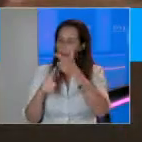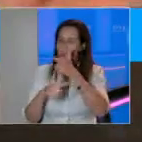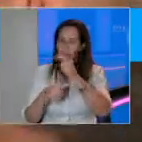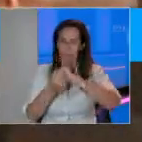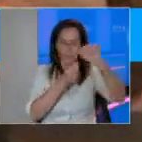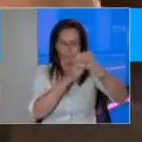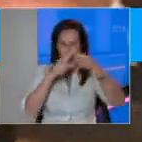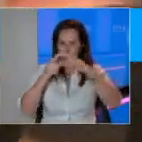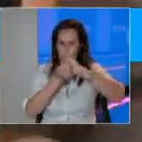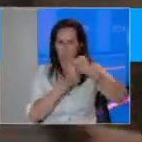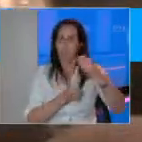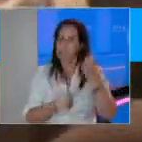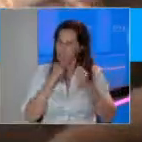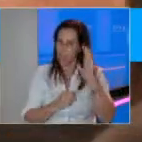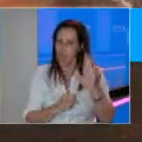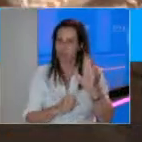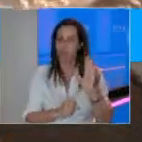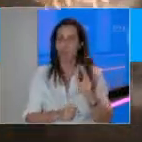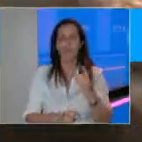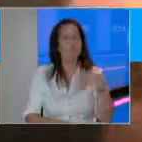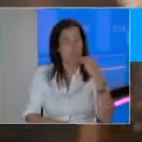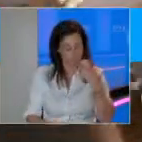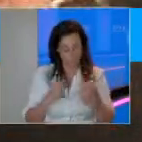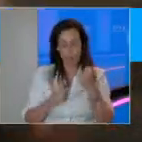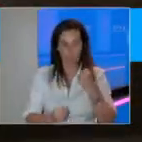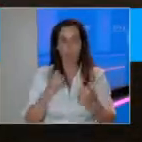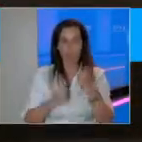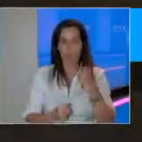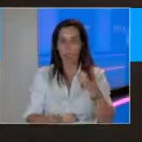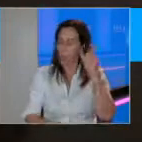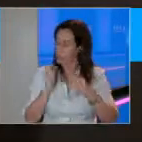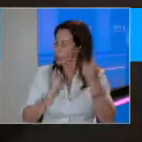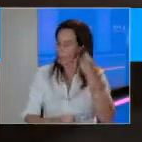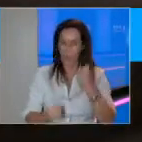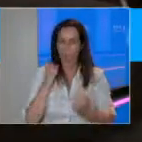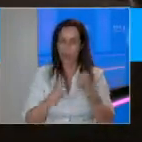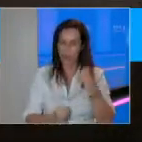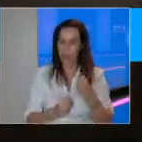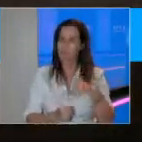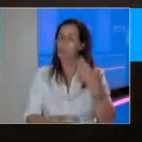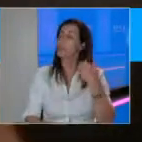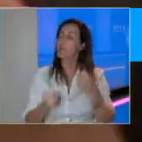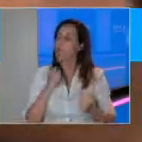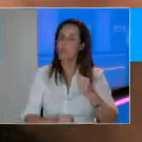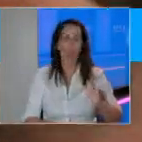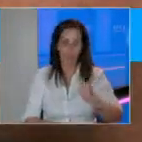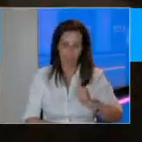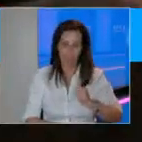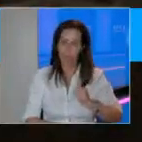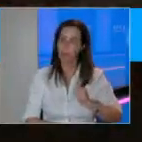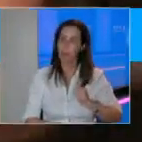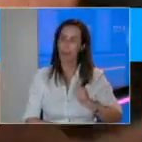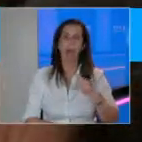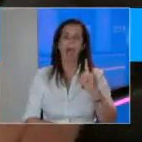יהיה קשה, אנחנו נחרוק שיניים. יהיה לנו מאוד קשה לאזרחים ולתושבים פה. יהיה מאוד קשה לחיילים